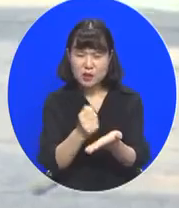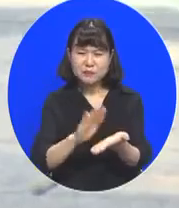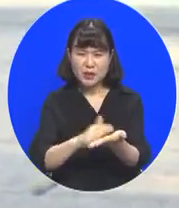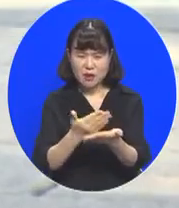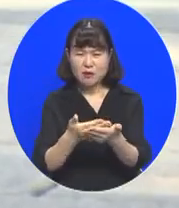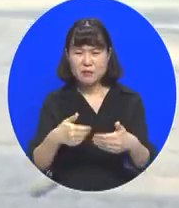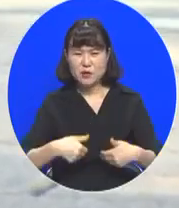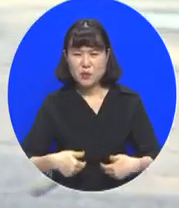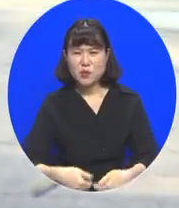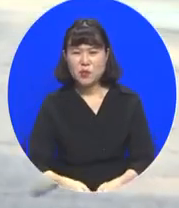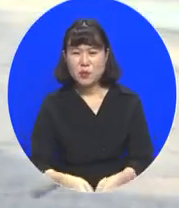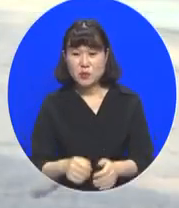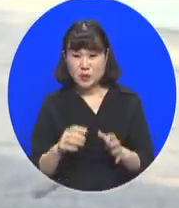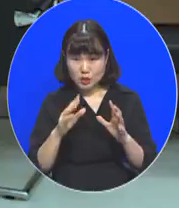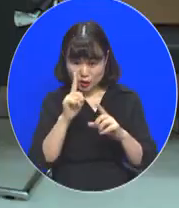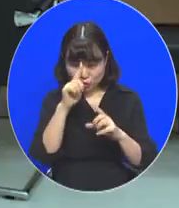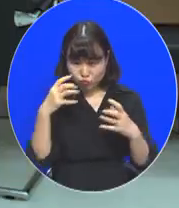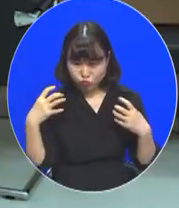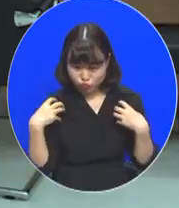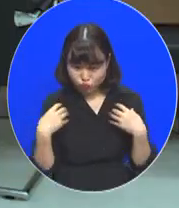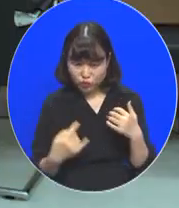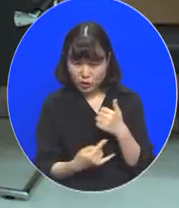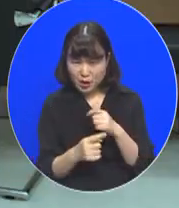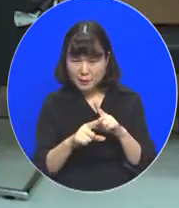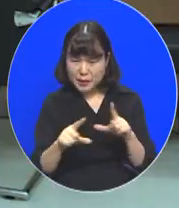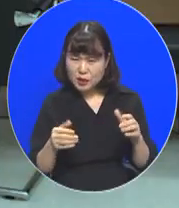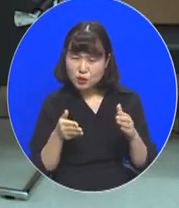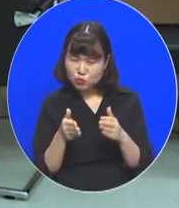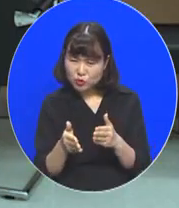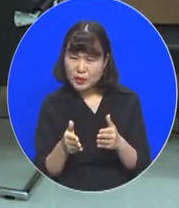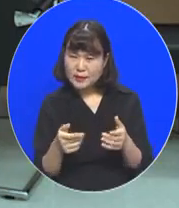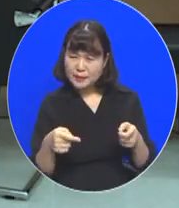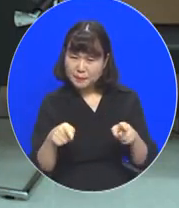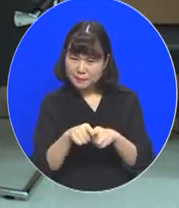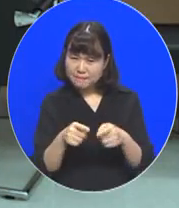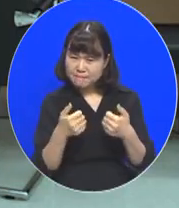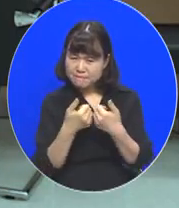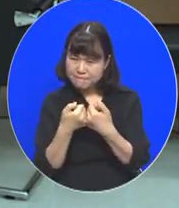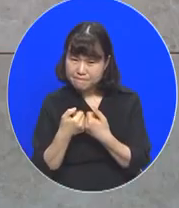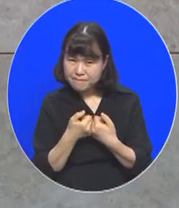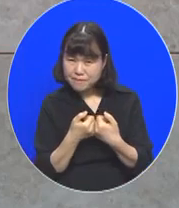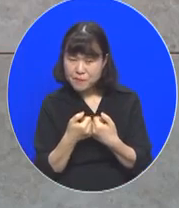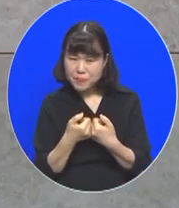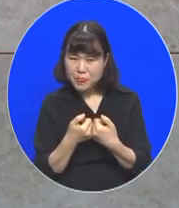이유입니다. 정부위원과 민간 전문가들로 꾸려진 보건복지부 산하